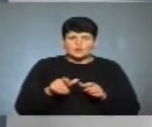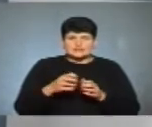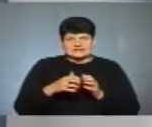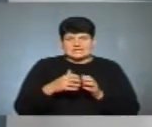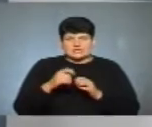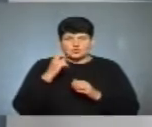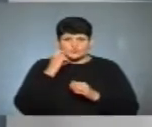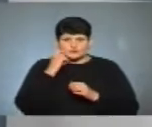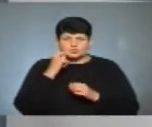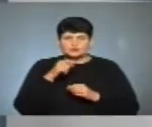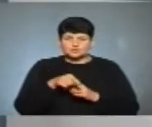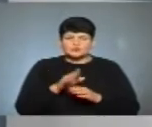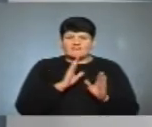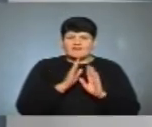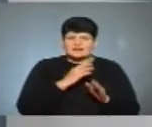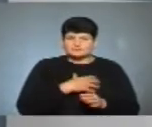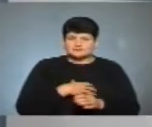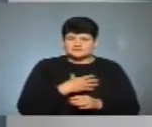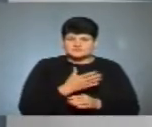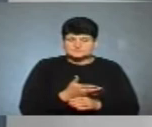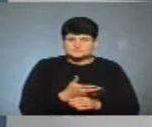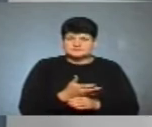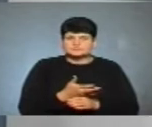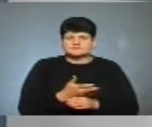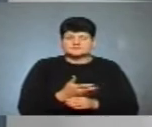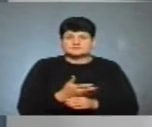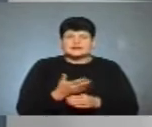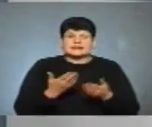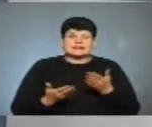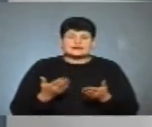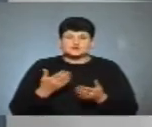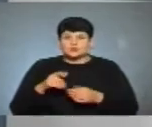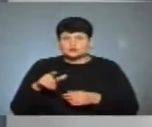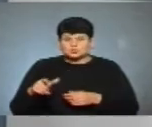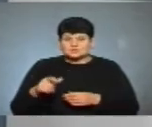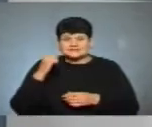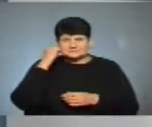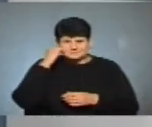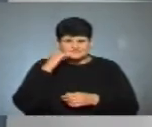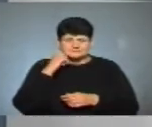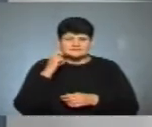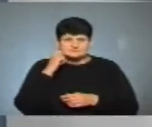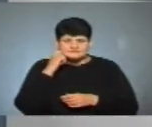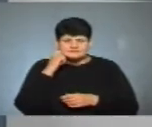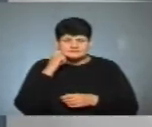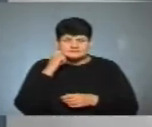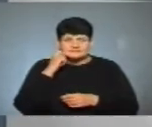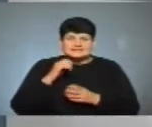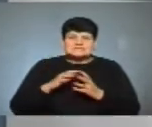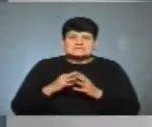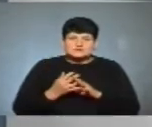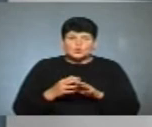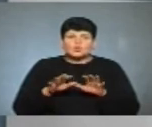віку, продуктивного, то тут Фейсбук найбільше був актуальний. Якщо люди літнього віку із